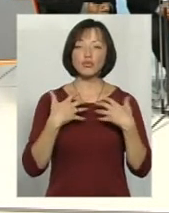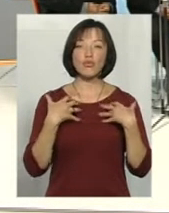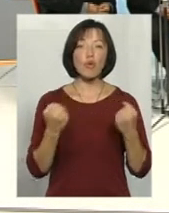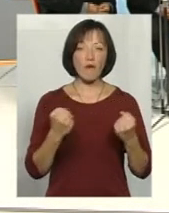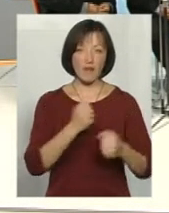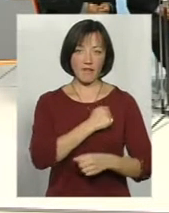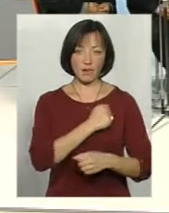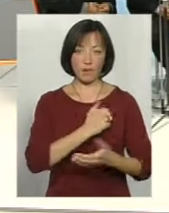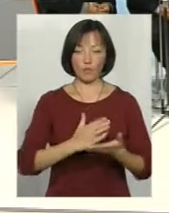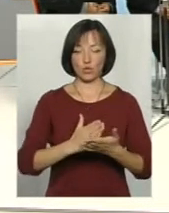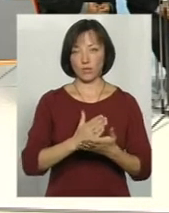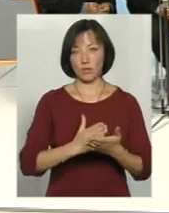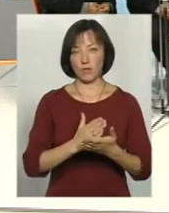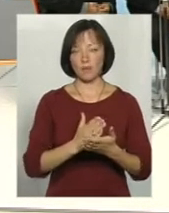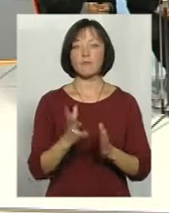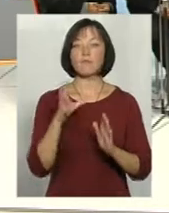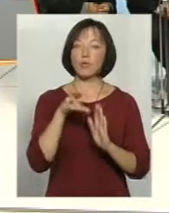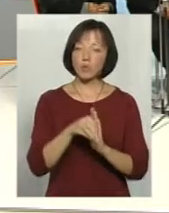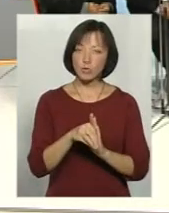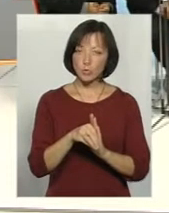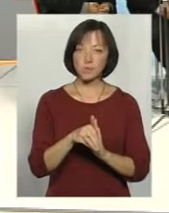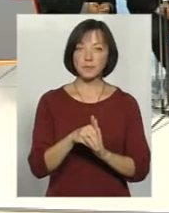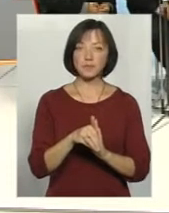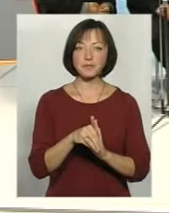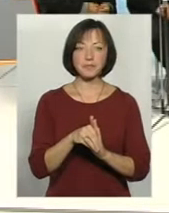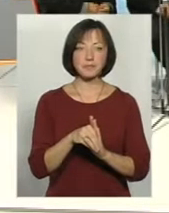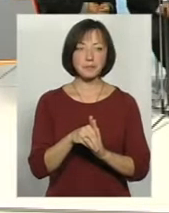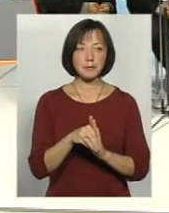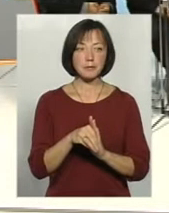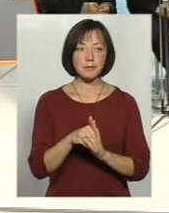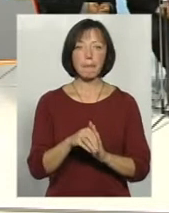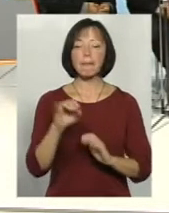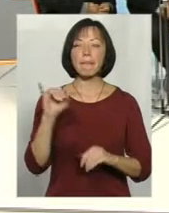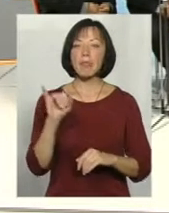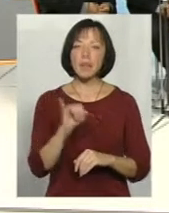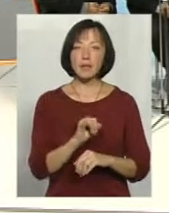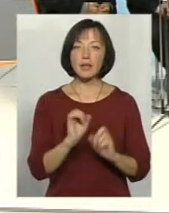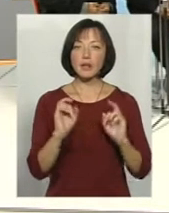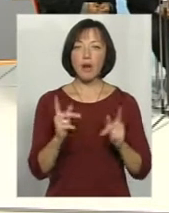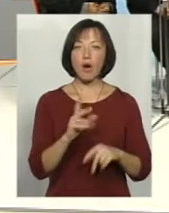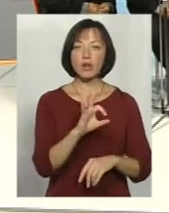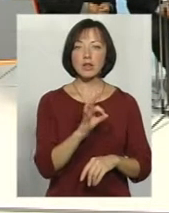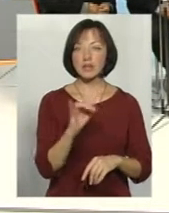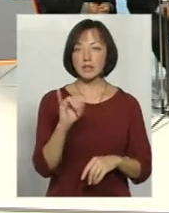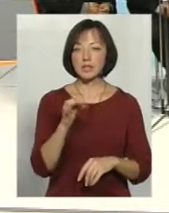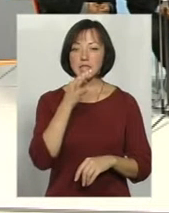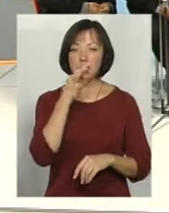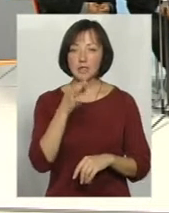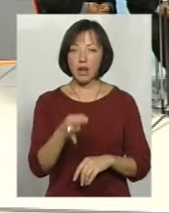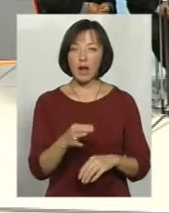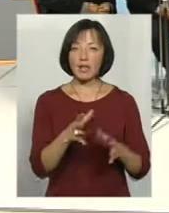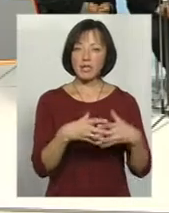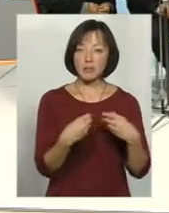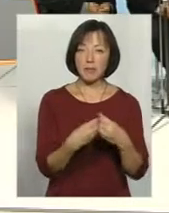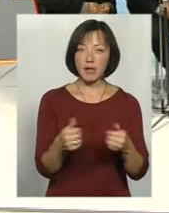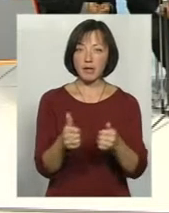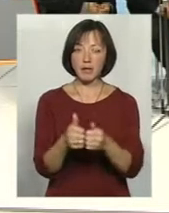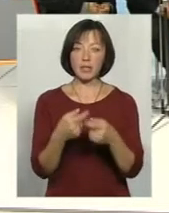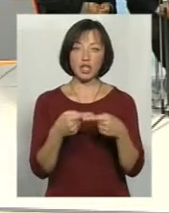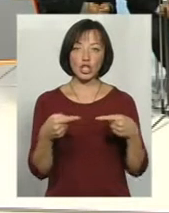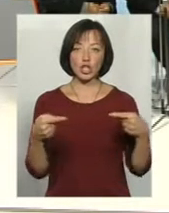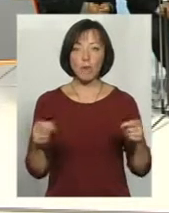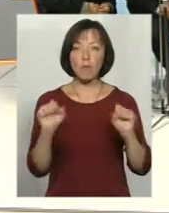тільки військовослужбовців, в тому числі, але в першу чергу ми для цього. І, як Олександр сказав, і їхніх сімей, і їхніх близьких, і таке інше.